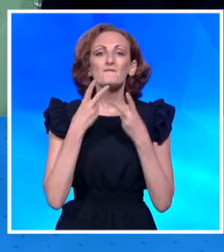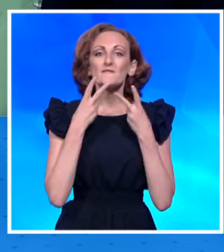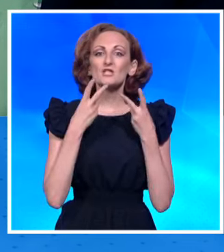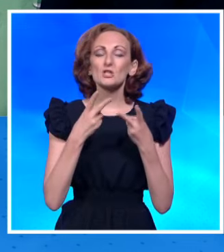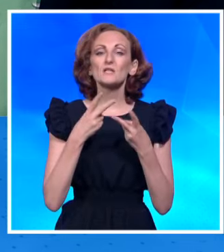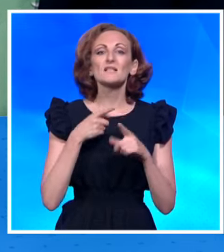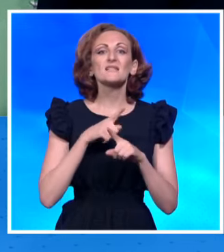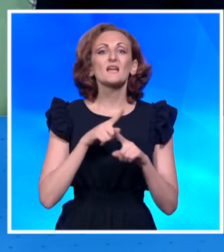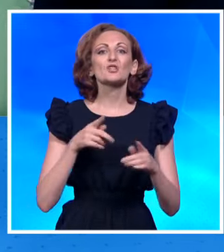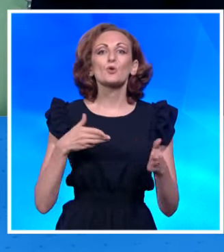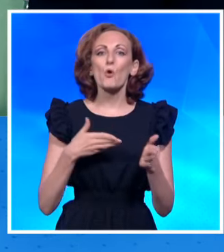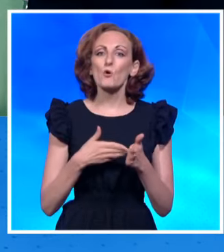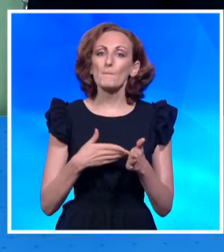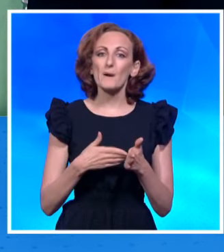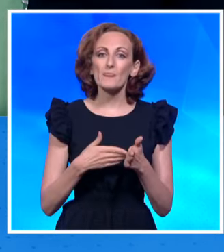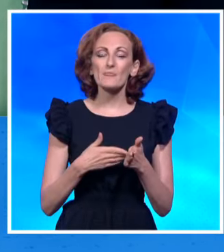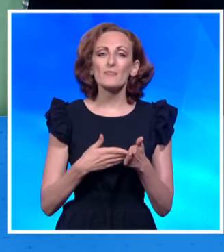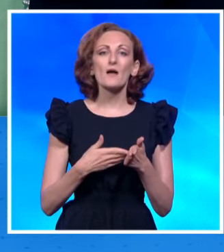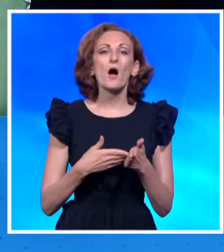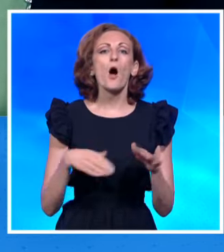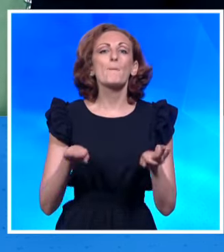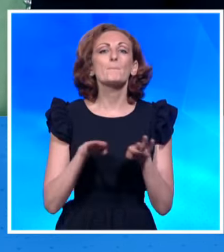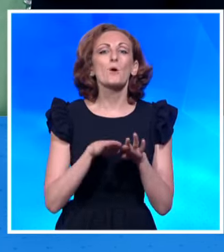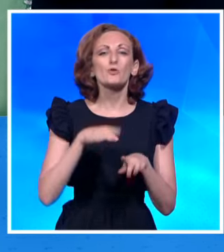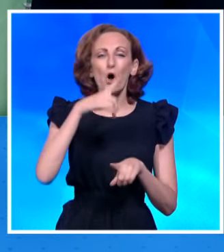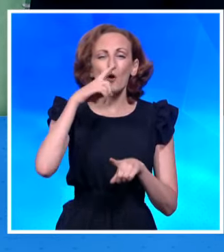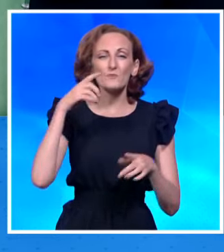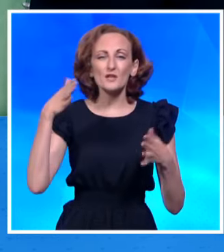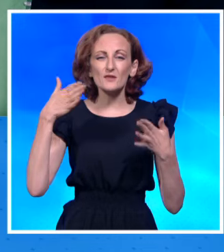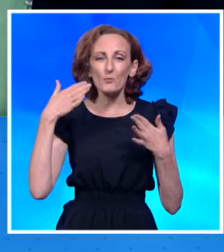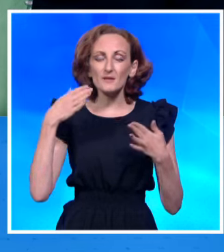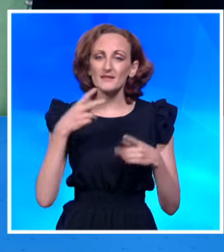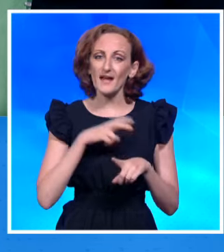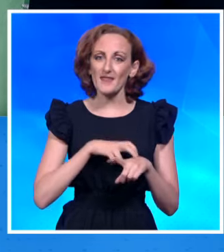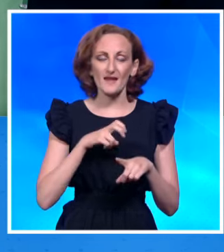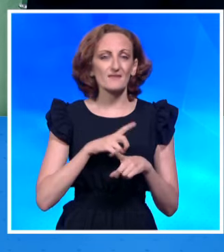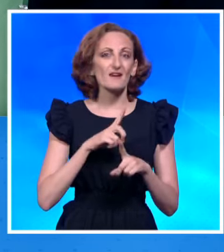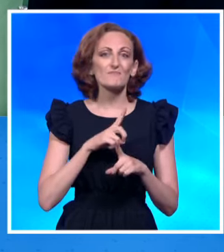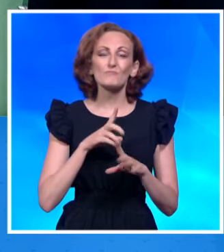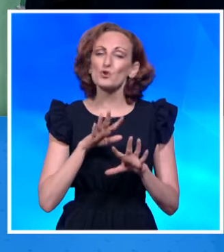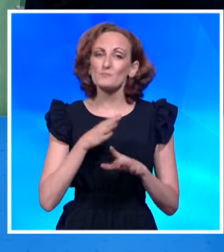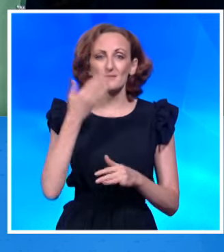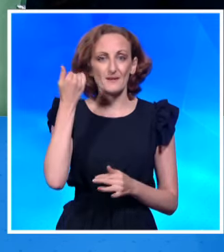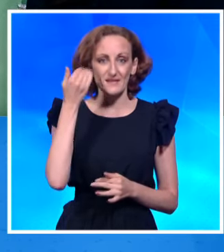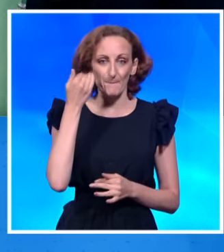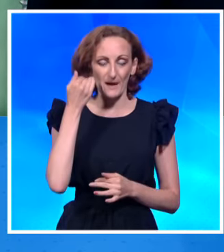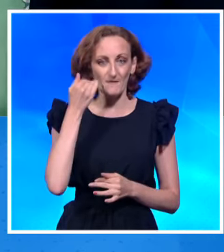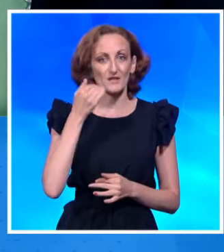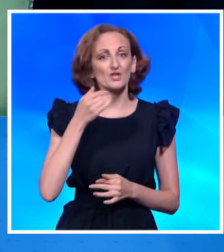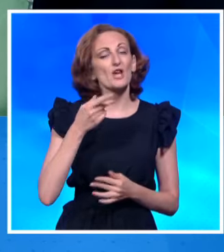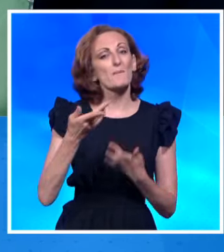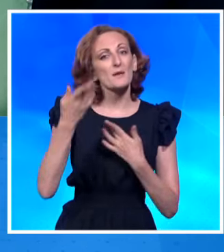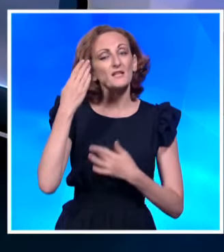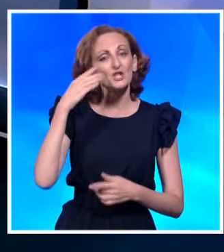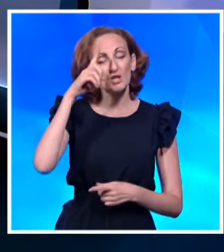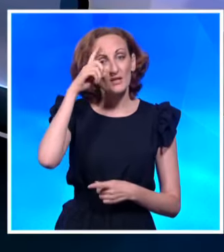и друг път такива горещини? Да. Или можем просто да сме забравили, че е било и други лета толкова